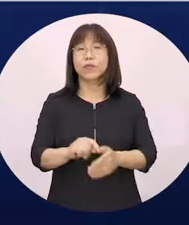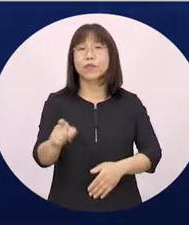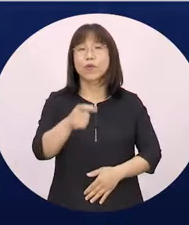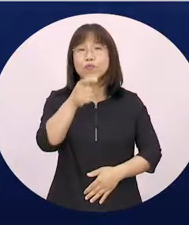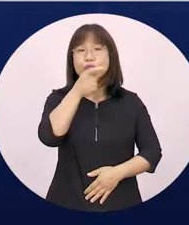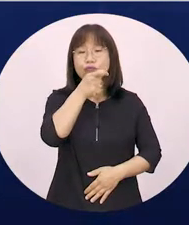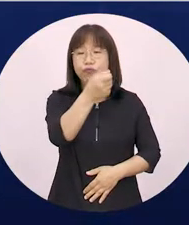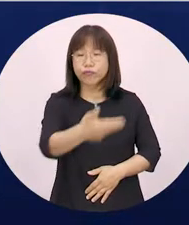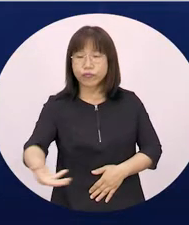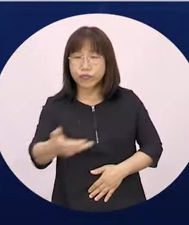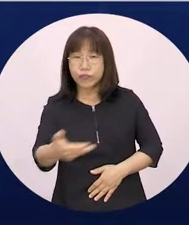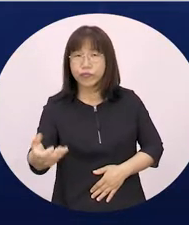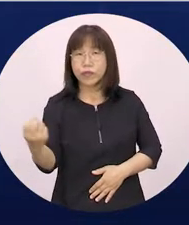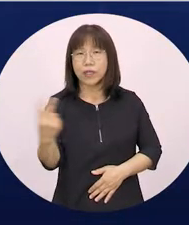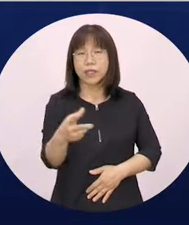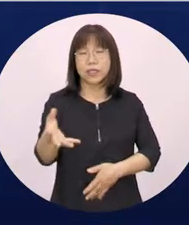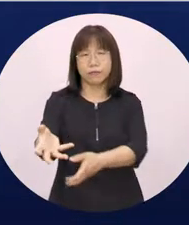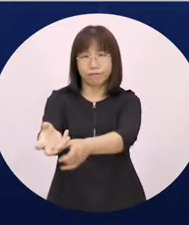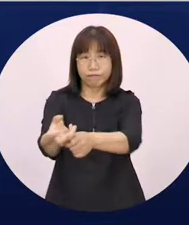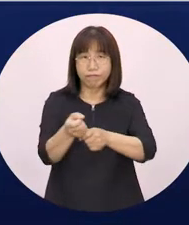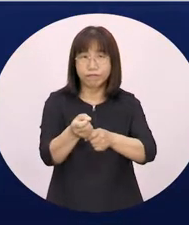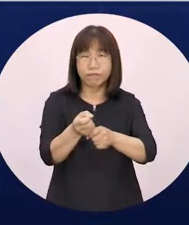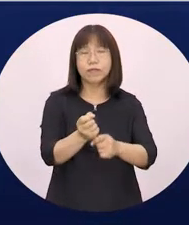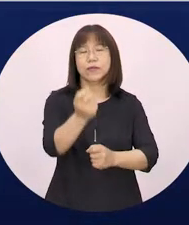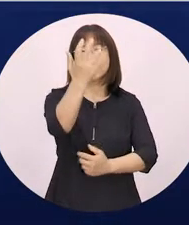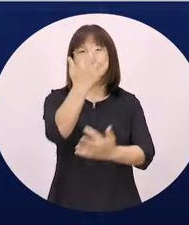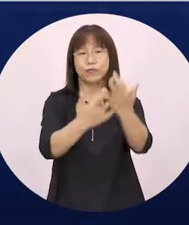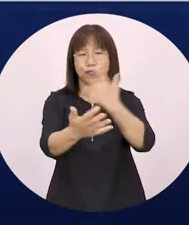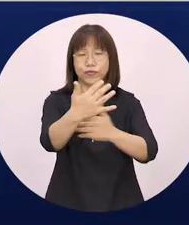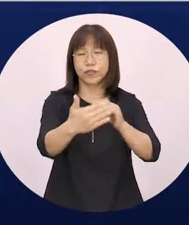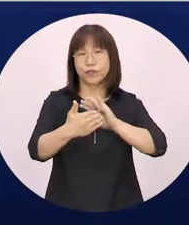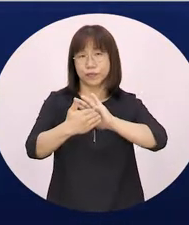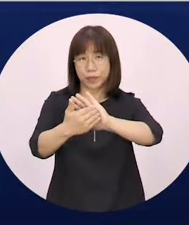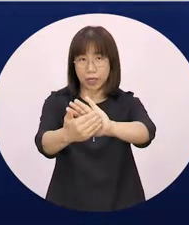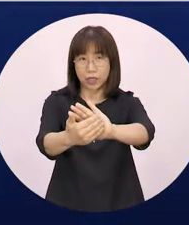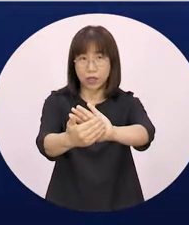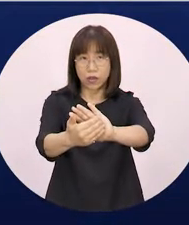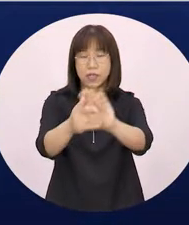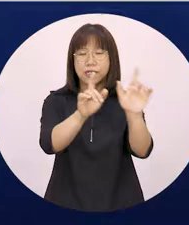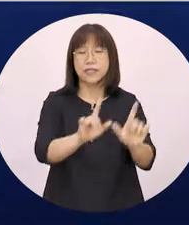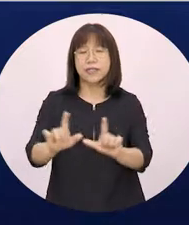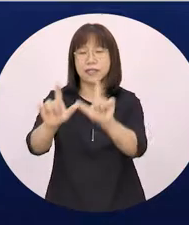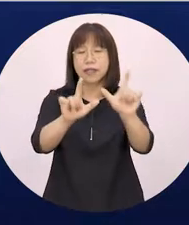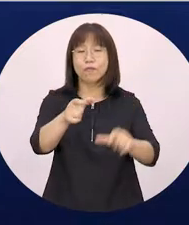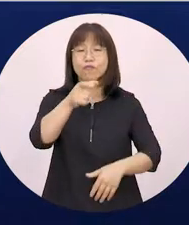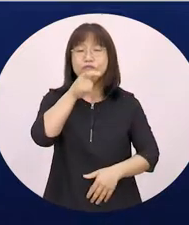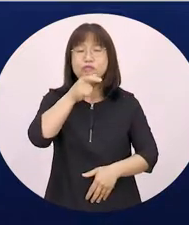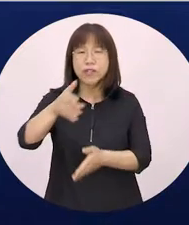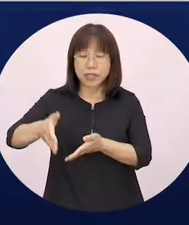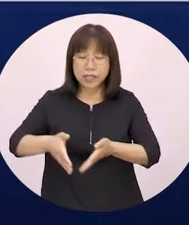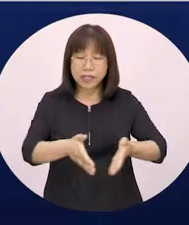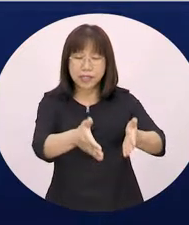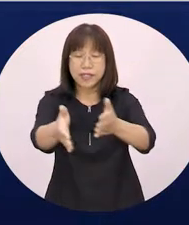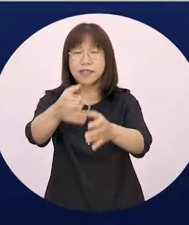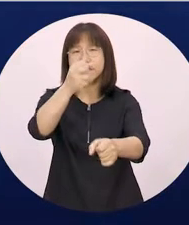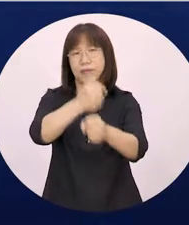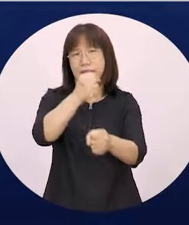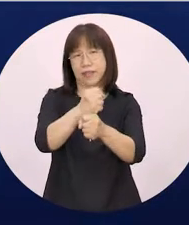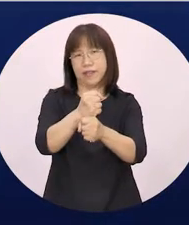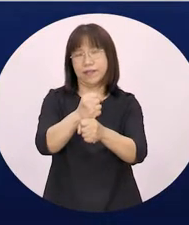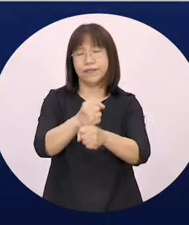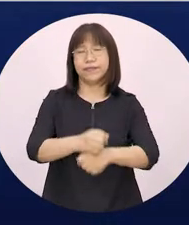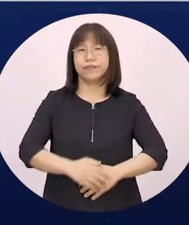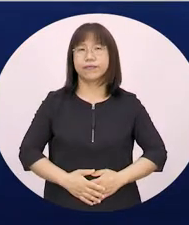사업은 유출된 지하수를 개화산으로 끌어들여 산불을 방지하고 생태 수로 등을 만들어 친수 공원을